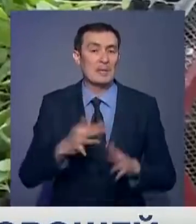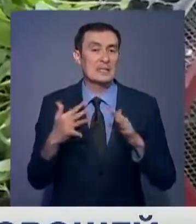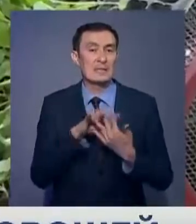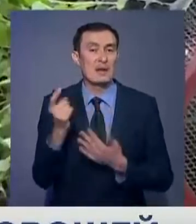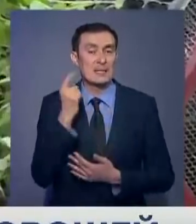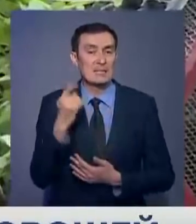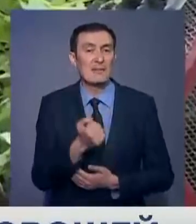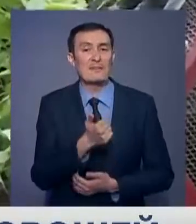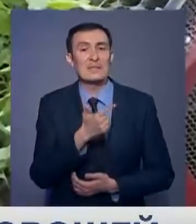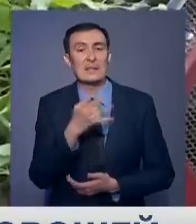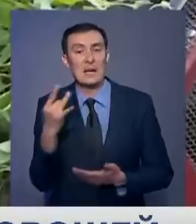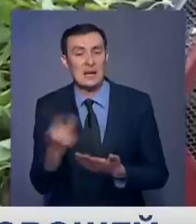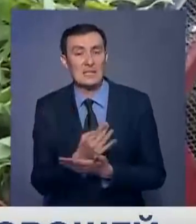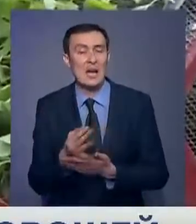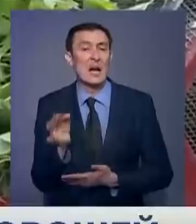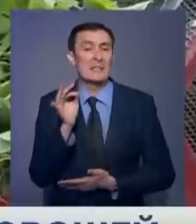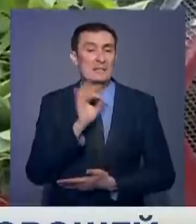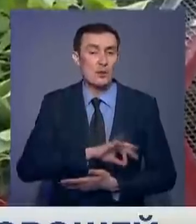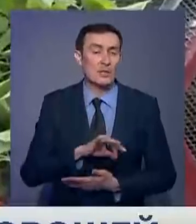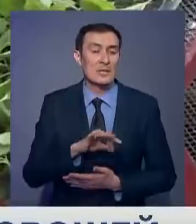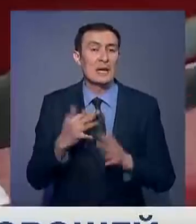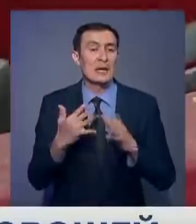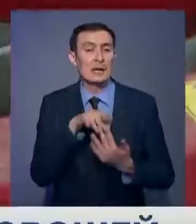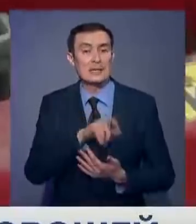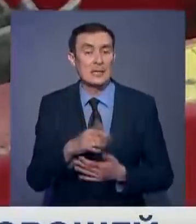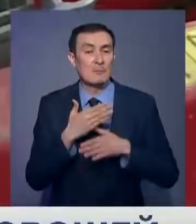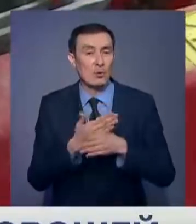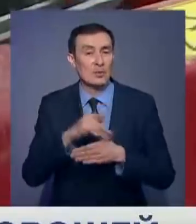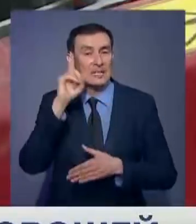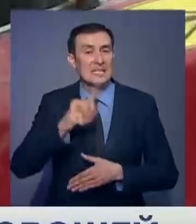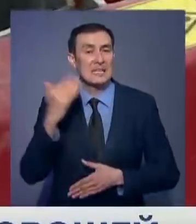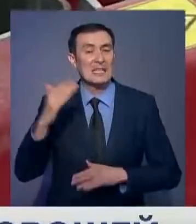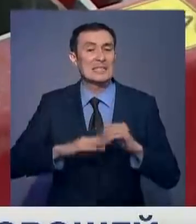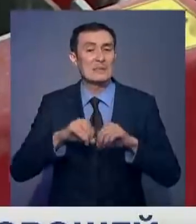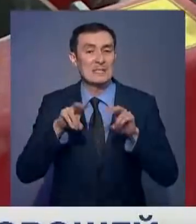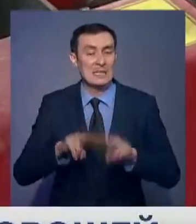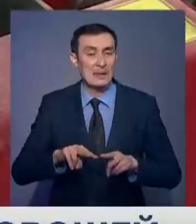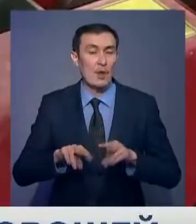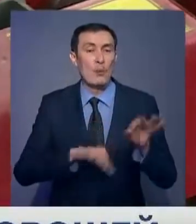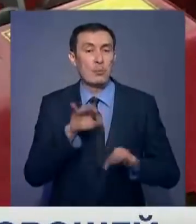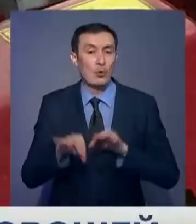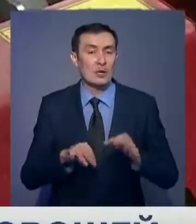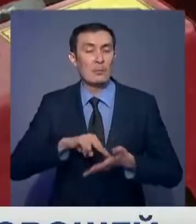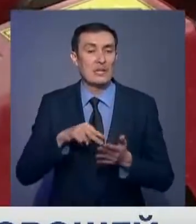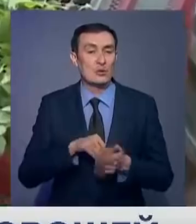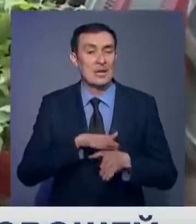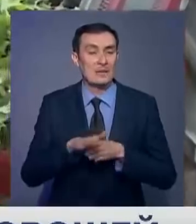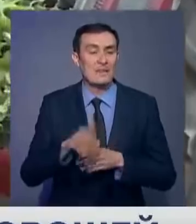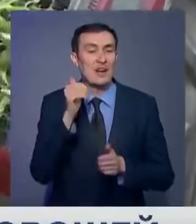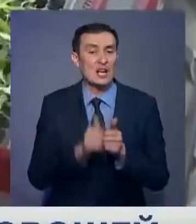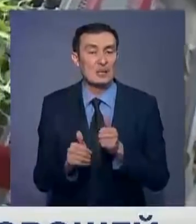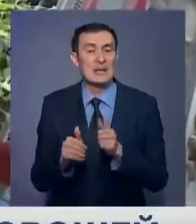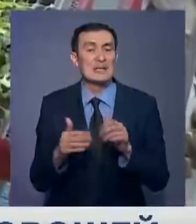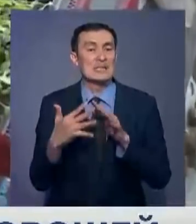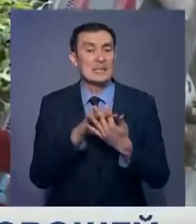хозяйства в несколько раз. Освоить его местным крестьянам помогут израильские специалисты. Проект планируется реализовать в каждом